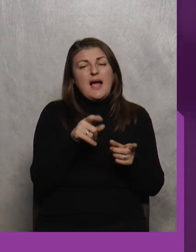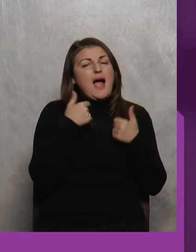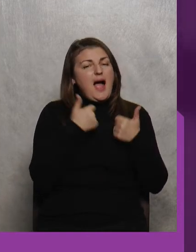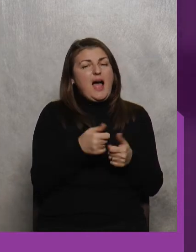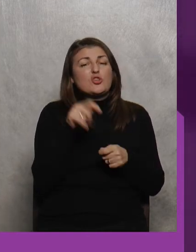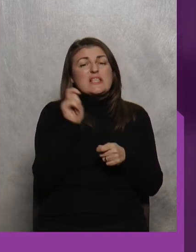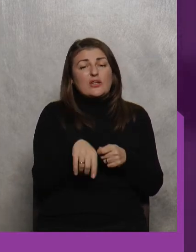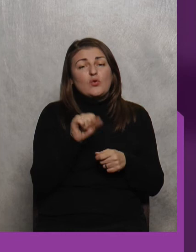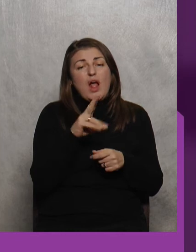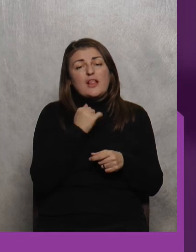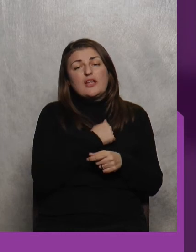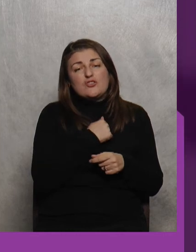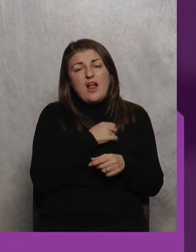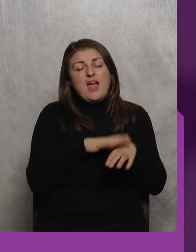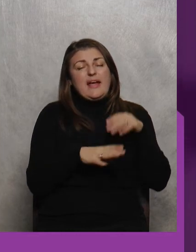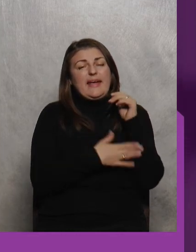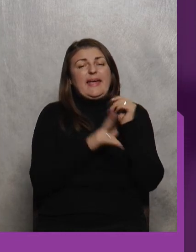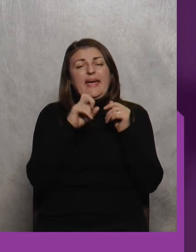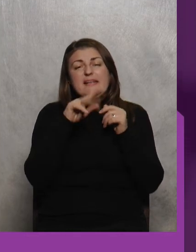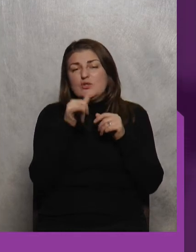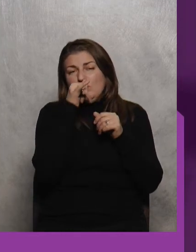гарно стартанула, але, на жаль, кістю не змогла